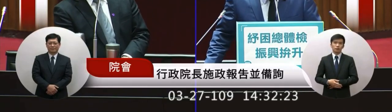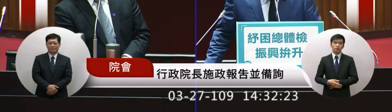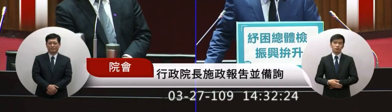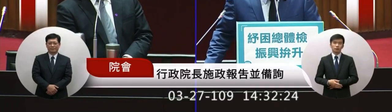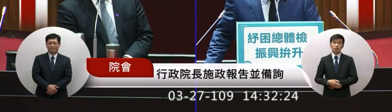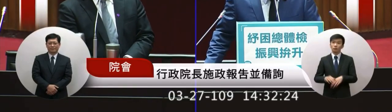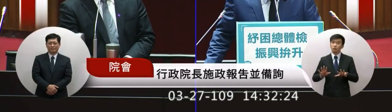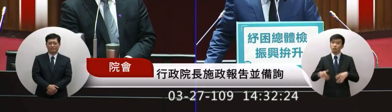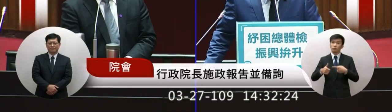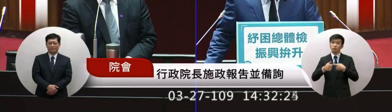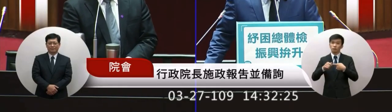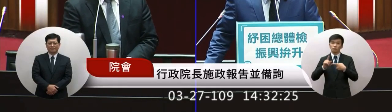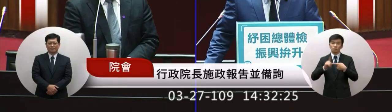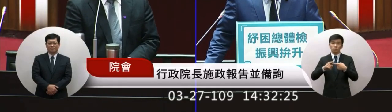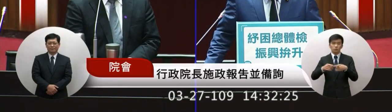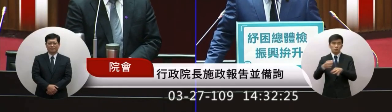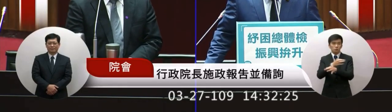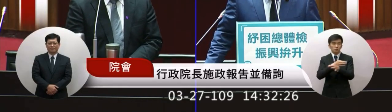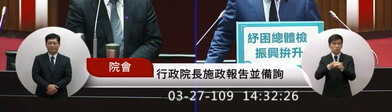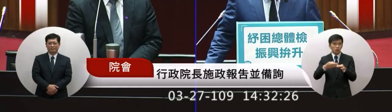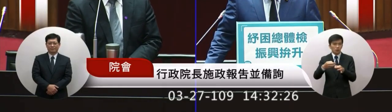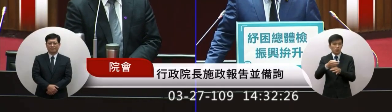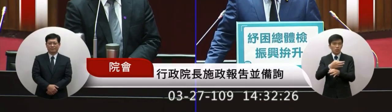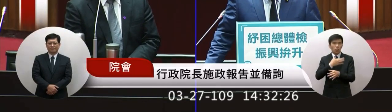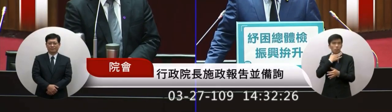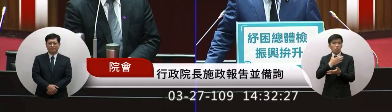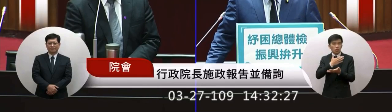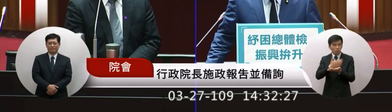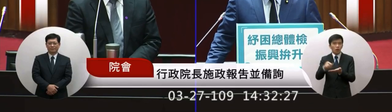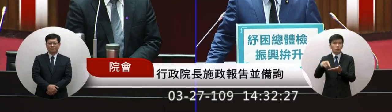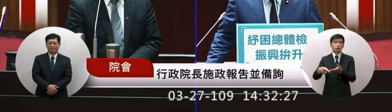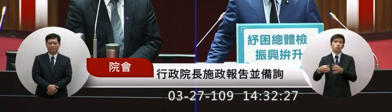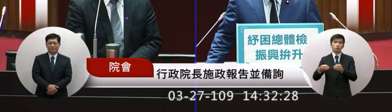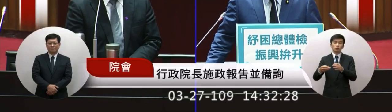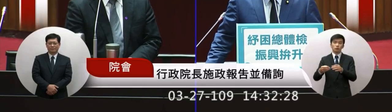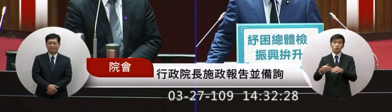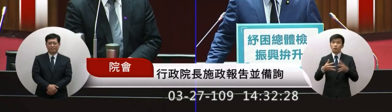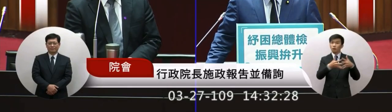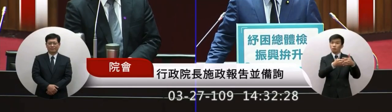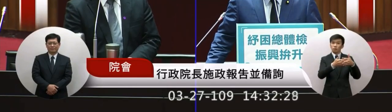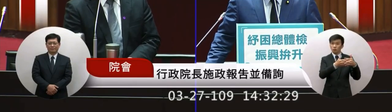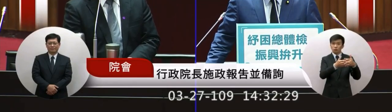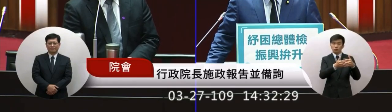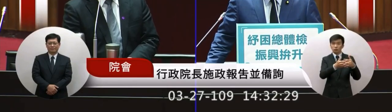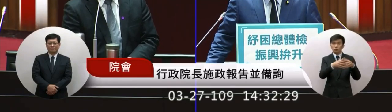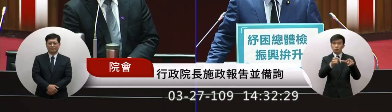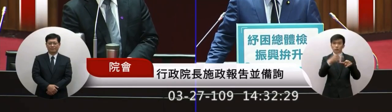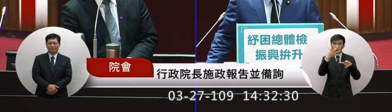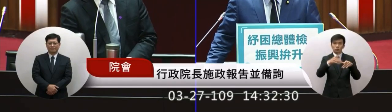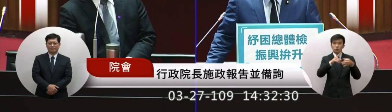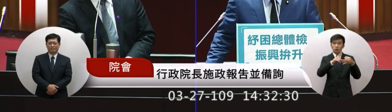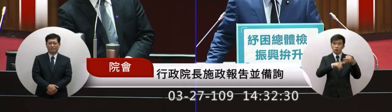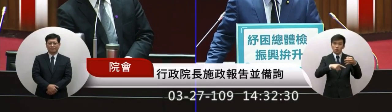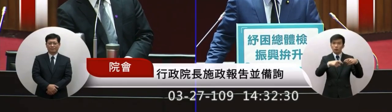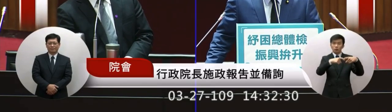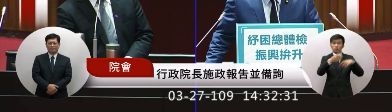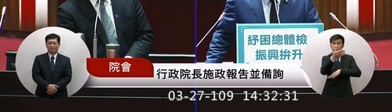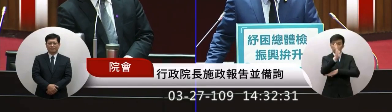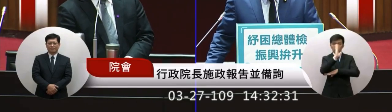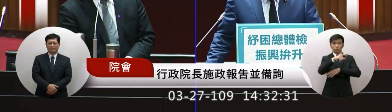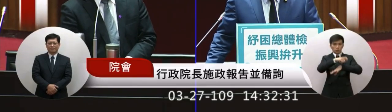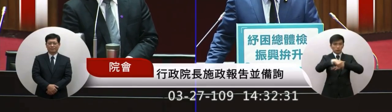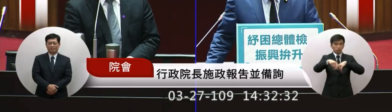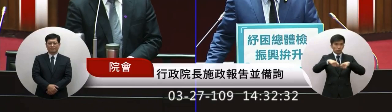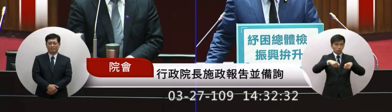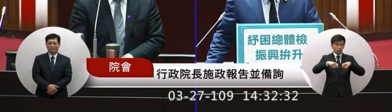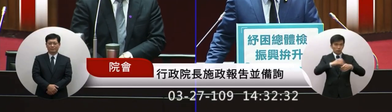第一个阶段的纾困讨论哈，一定有哈，美国哈在这个日前公布100页的联邦政府计划书哈，警告这一次武